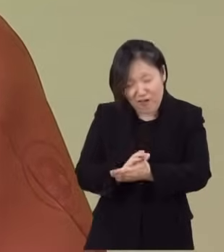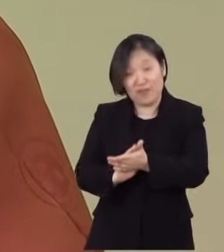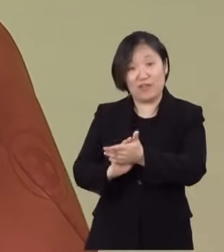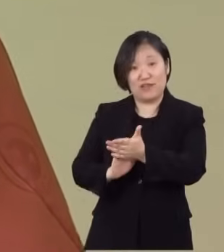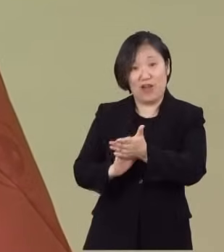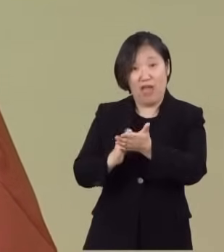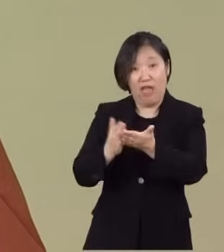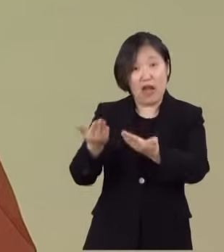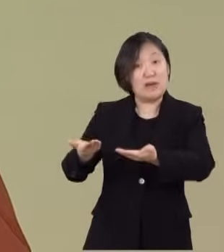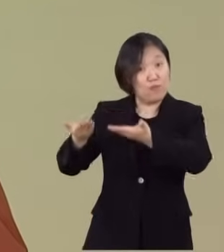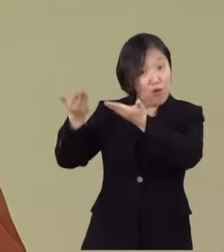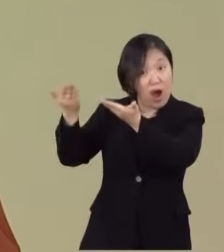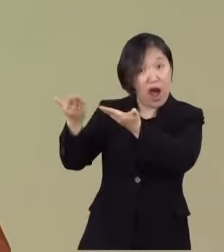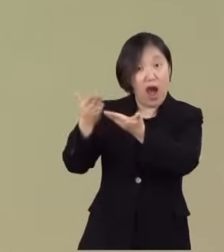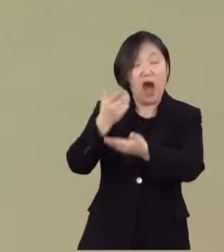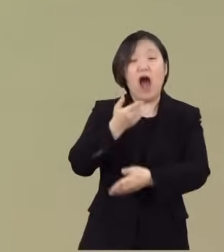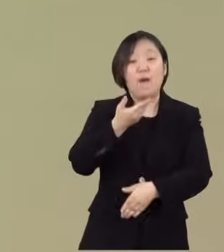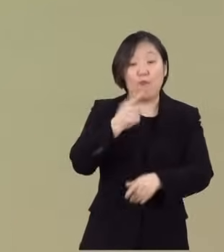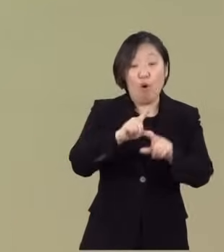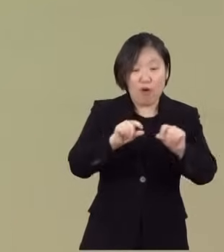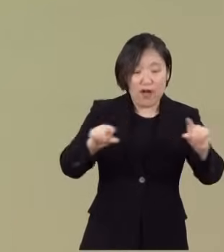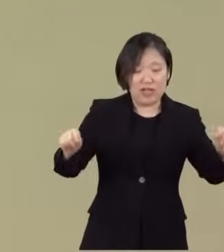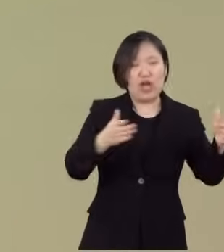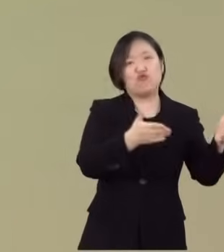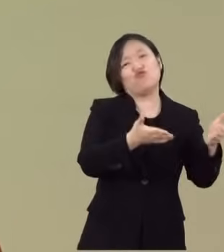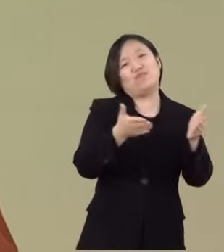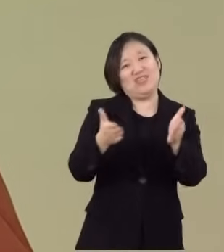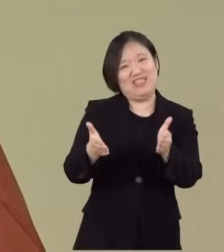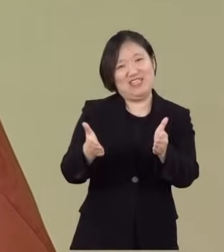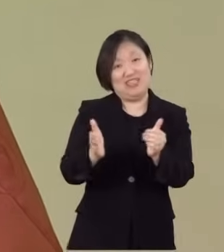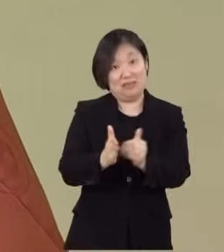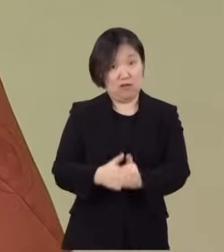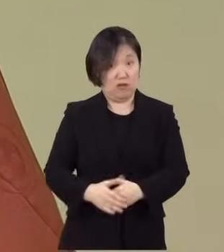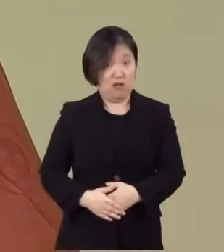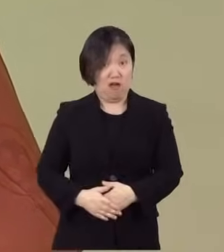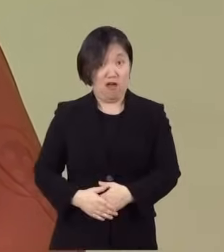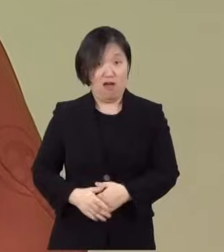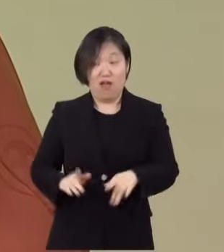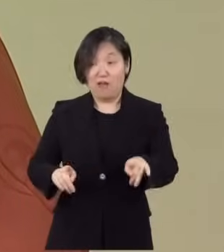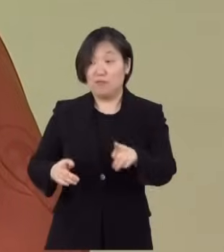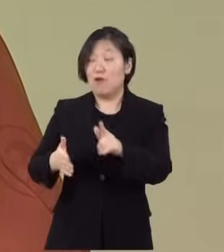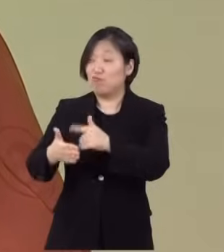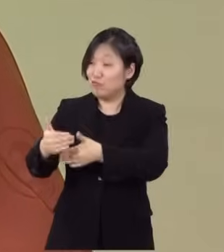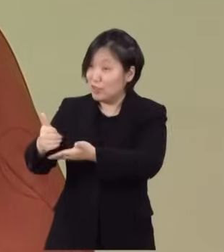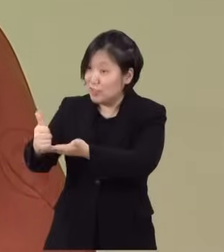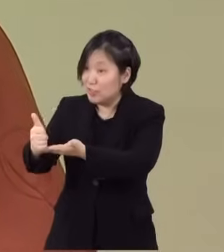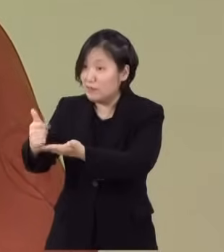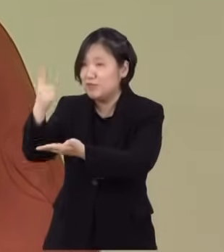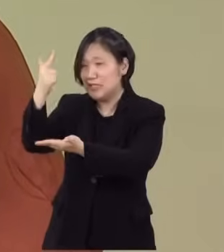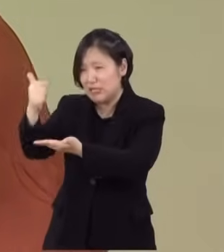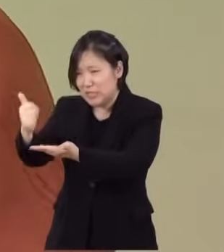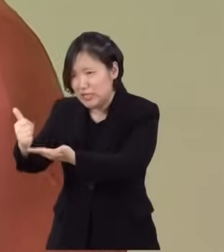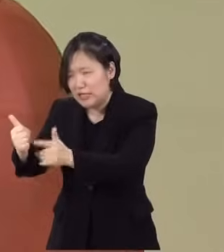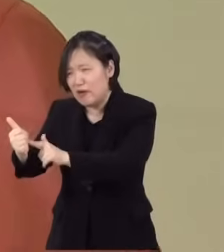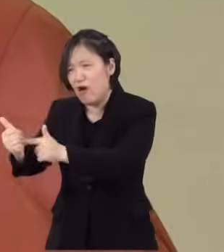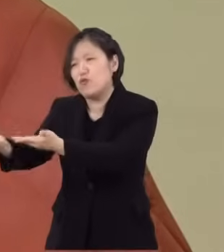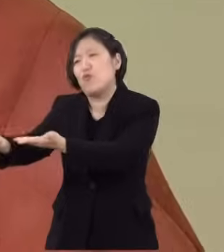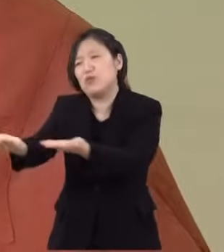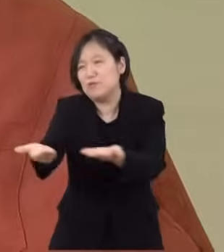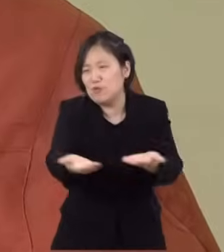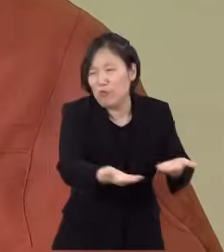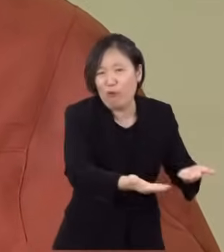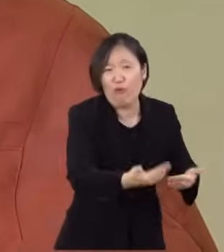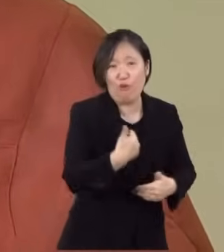시켜서 부처님과 스님들께 찾아가 부처님이시여 비구 스님들이